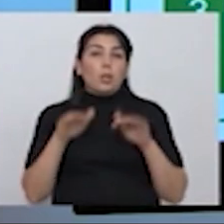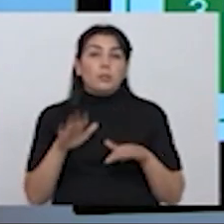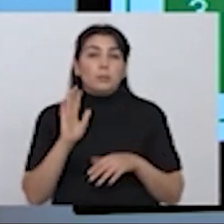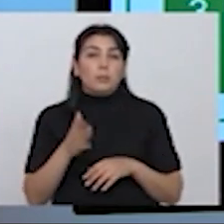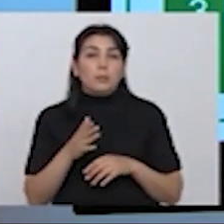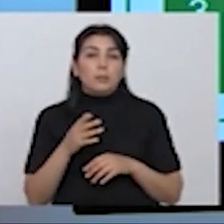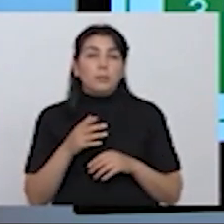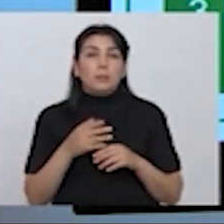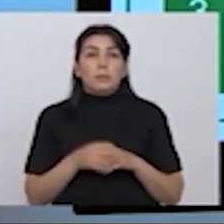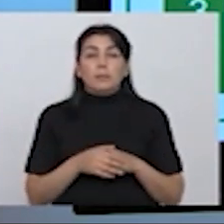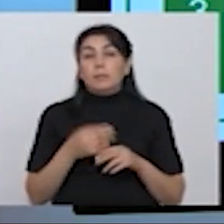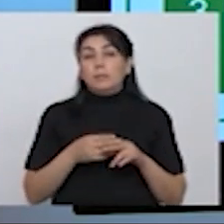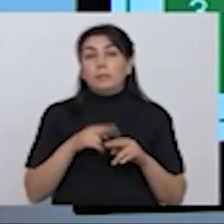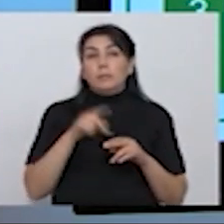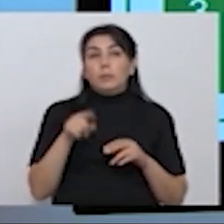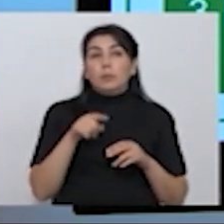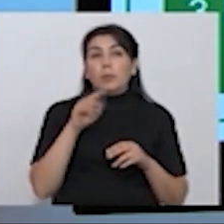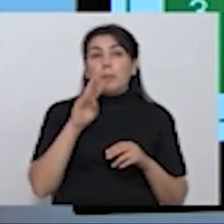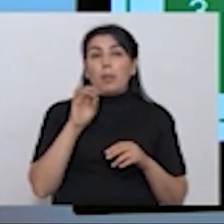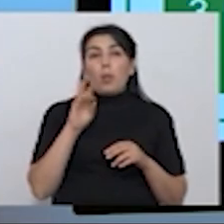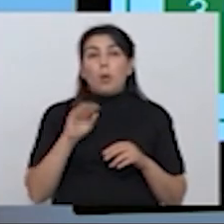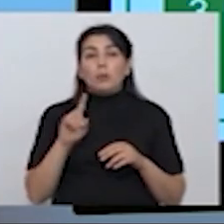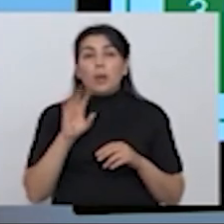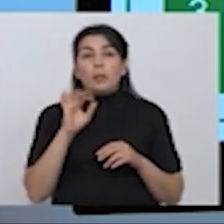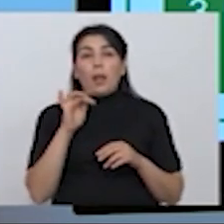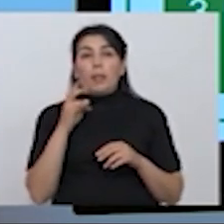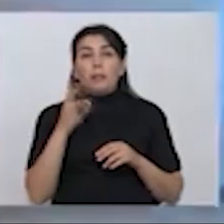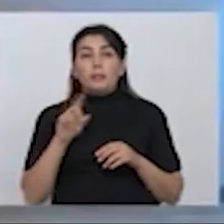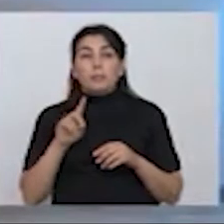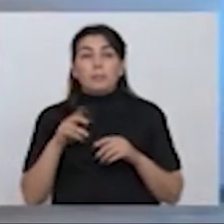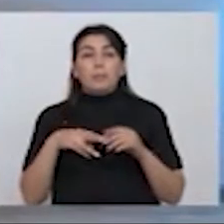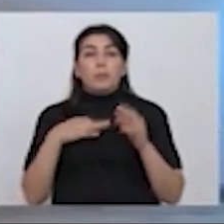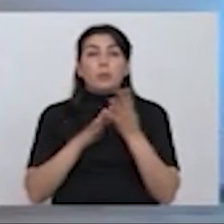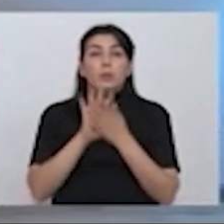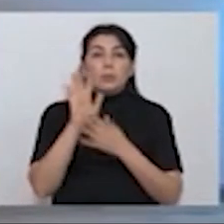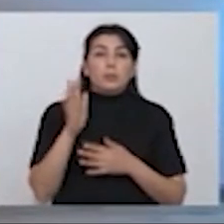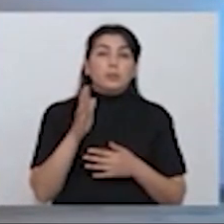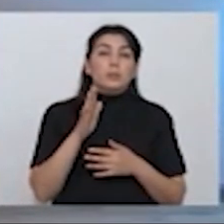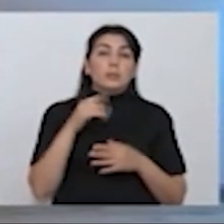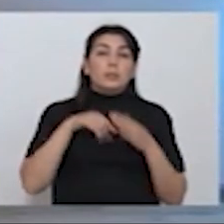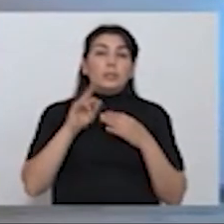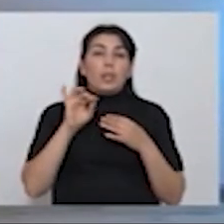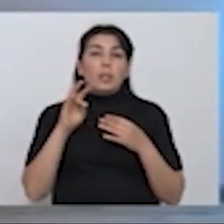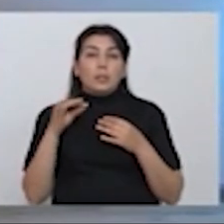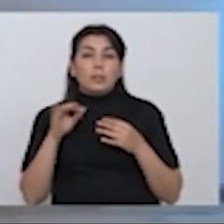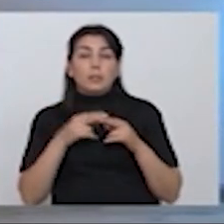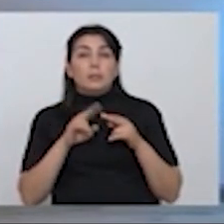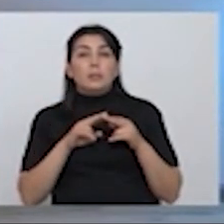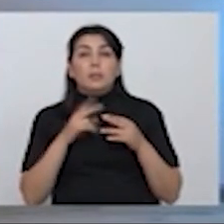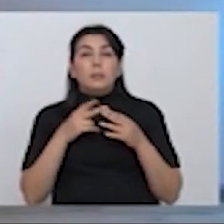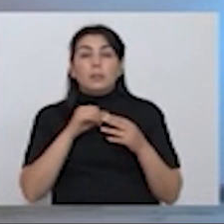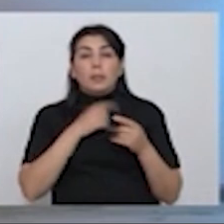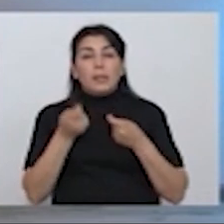bo'ladi. Bu mitoz jarayoni organizmlarning o'sishi, jinsiz va vegetativ ko'payish